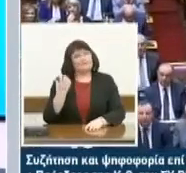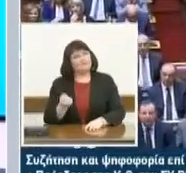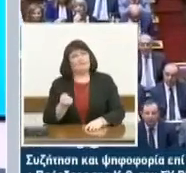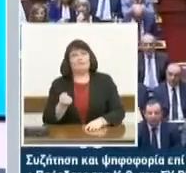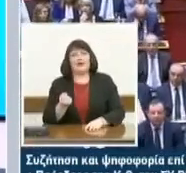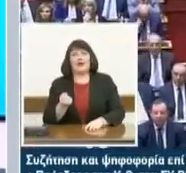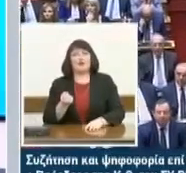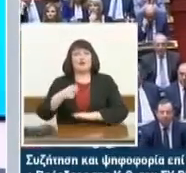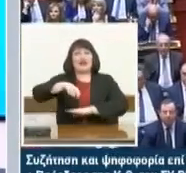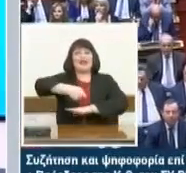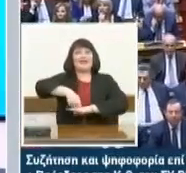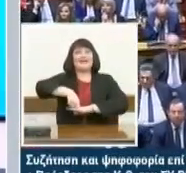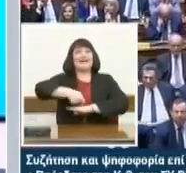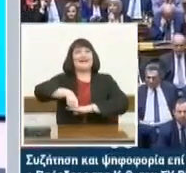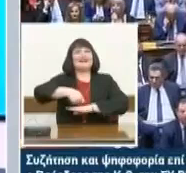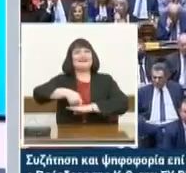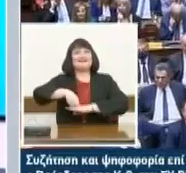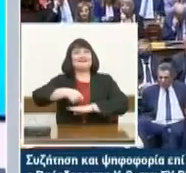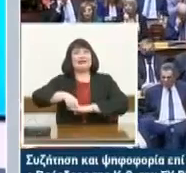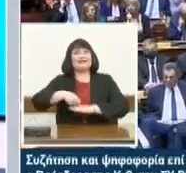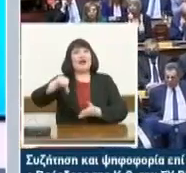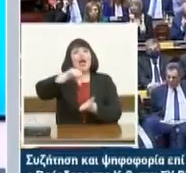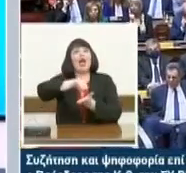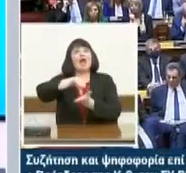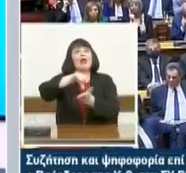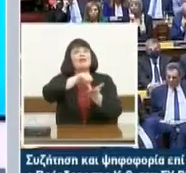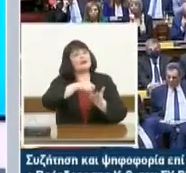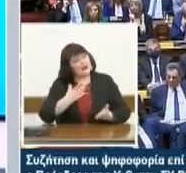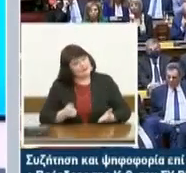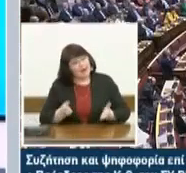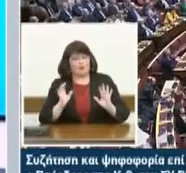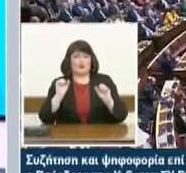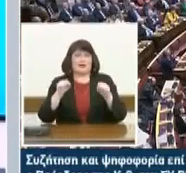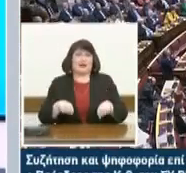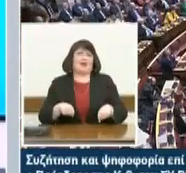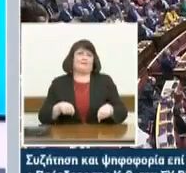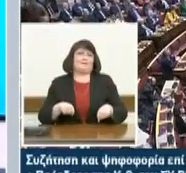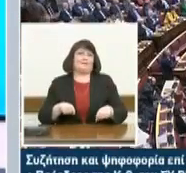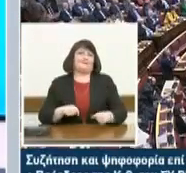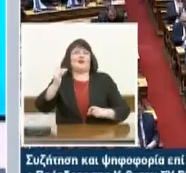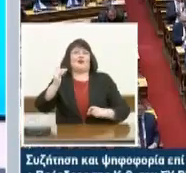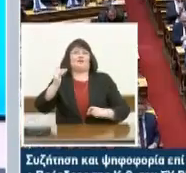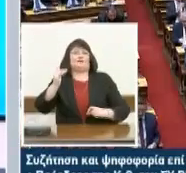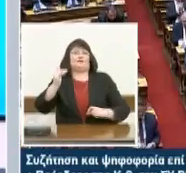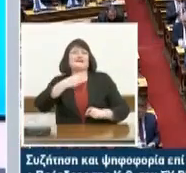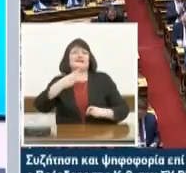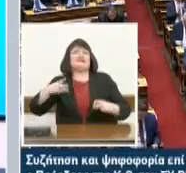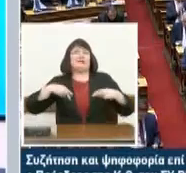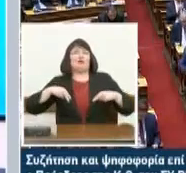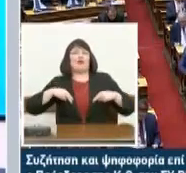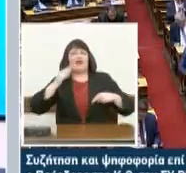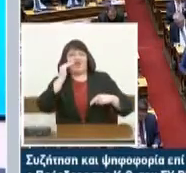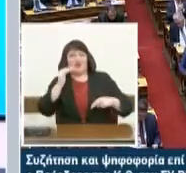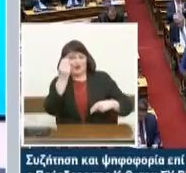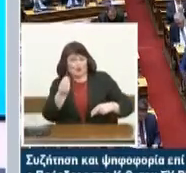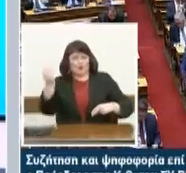εδώ, άστον να λέει τώρα, ρε παιδί. Μετά τις εκλογές θα πει άλλα. Ναι, εκεί λοιπόν ήθελα να καταλέξω. Ότι εμείς δεν έχουμε άλλα λέμε πριν